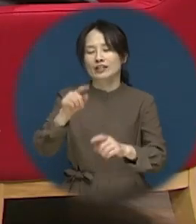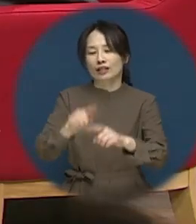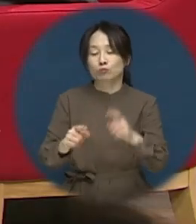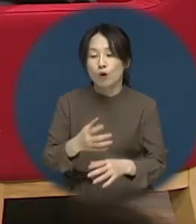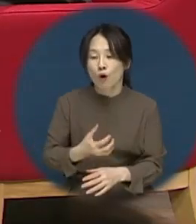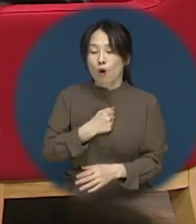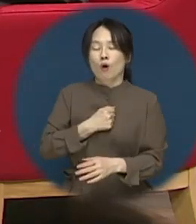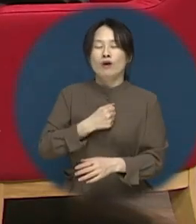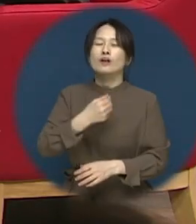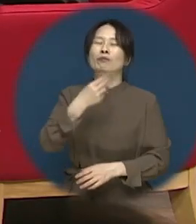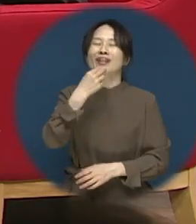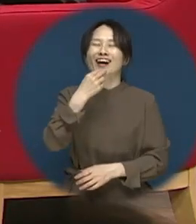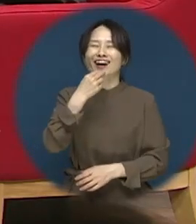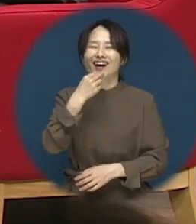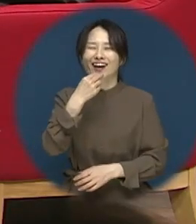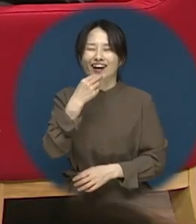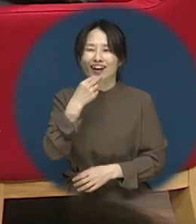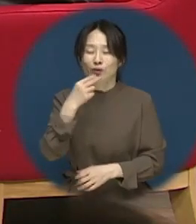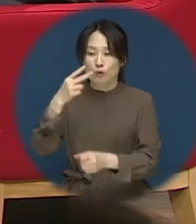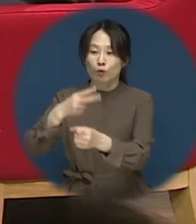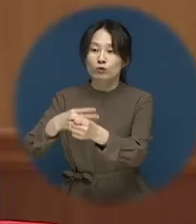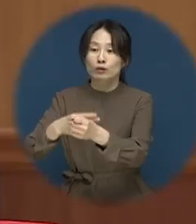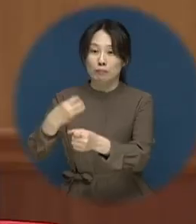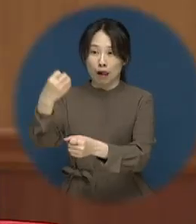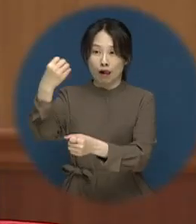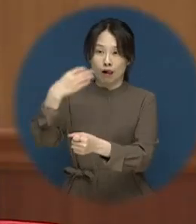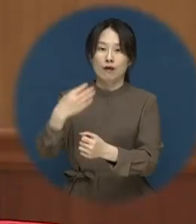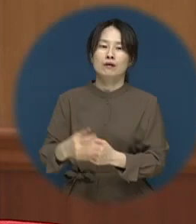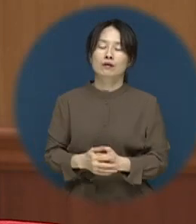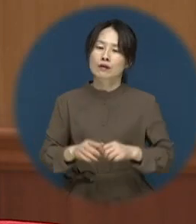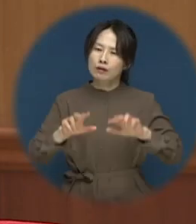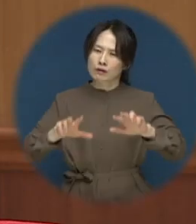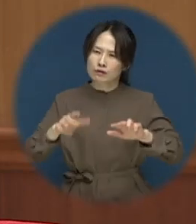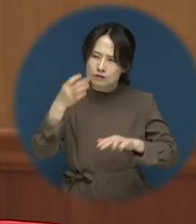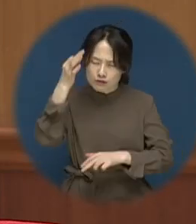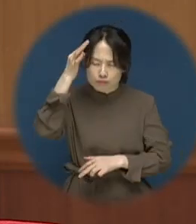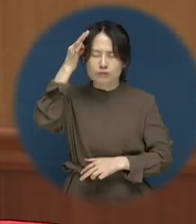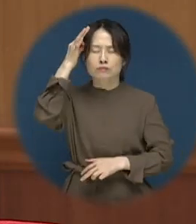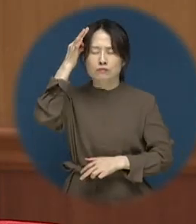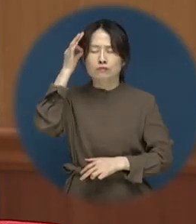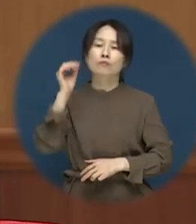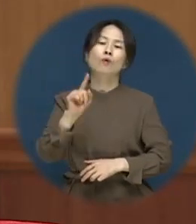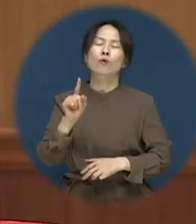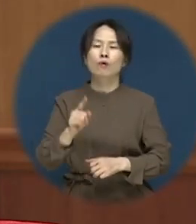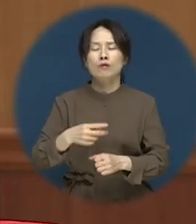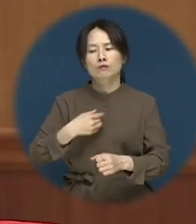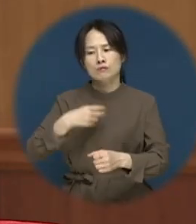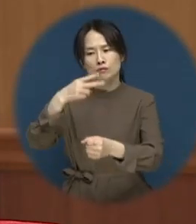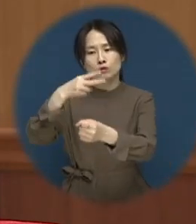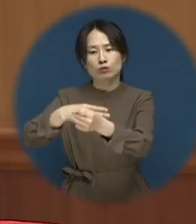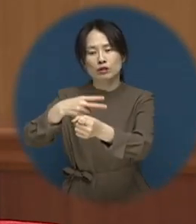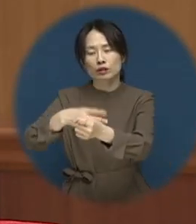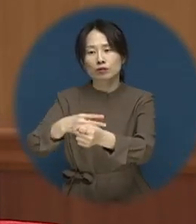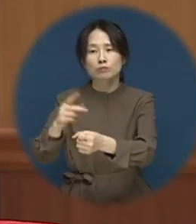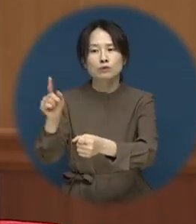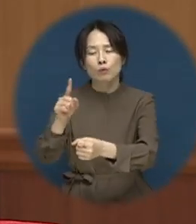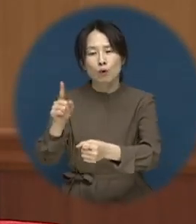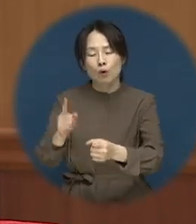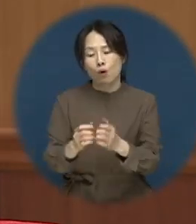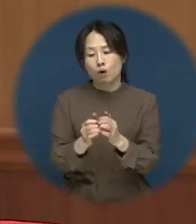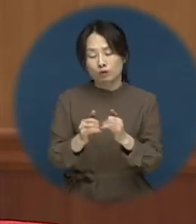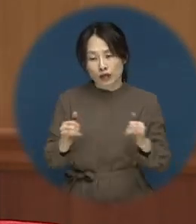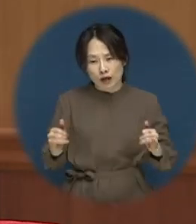사람 다루듯이. 예, 사람 다루듯이 하는데. 예. 제가 지금 생각해 보니까 그분은 그 사람 이외에